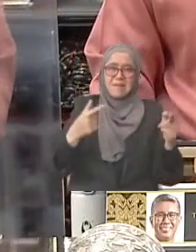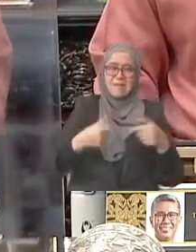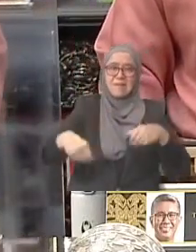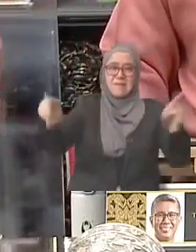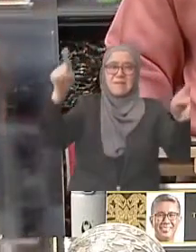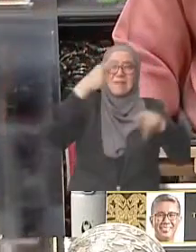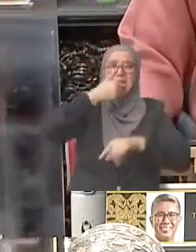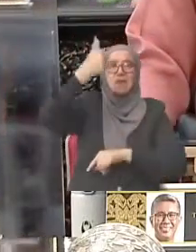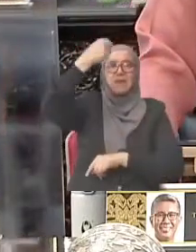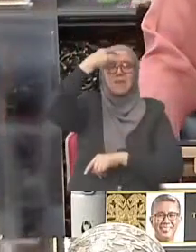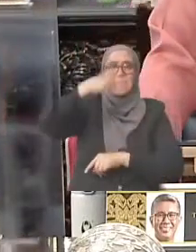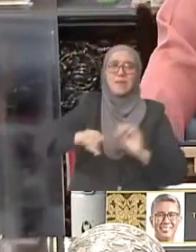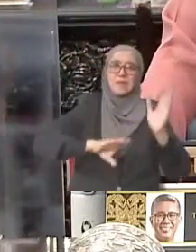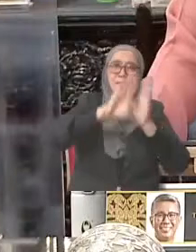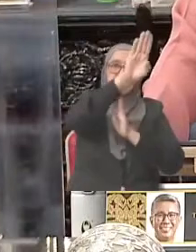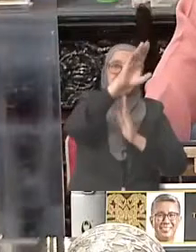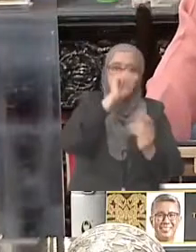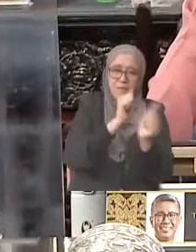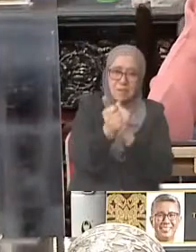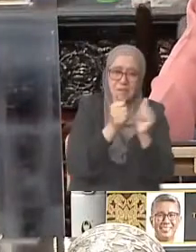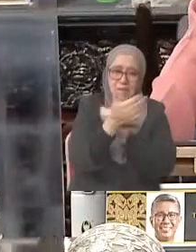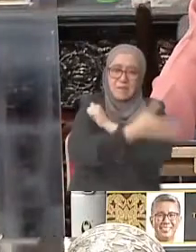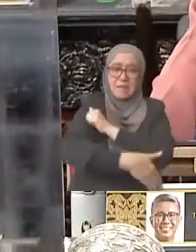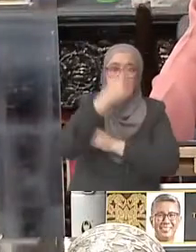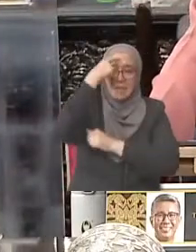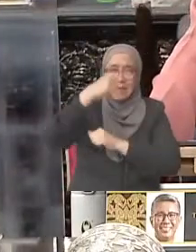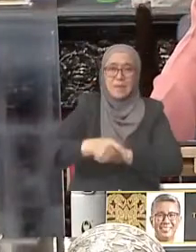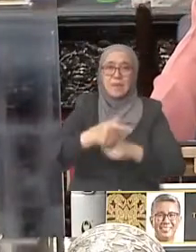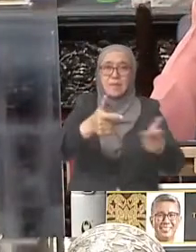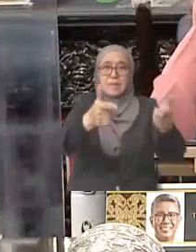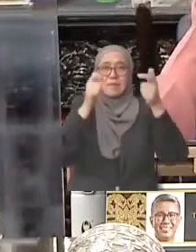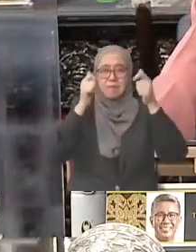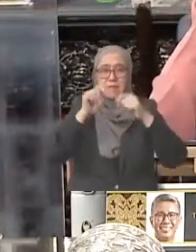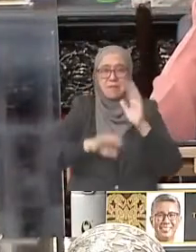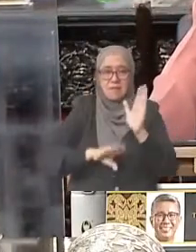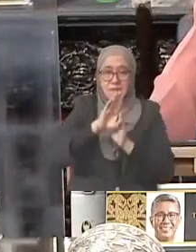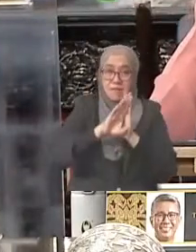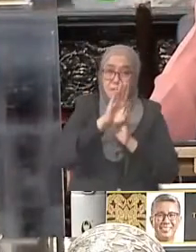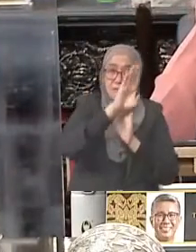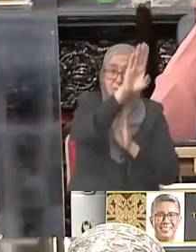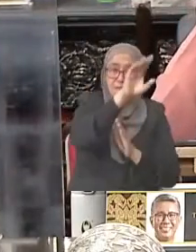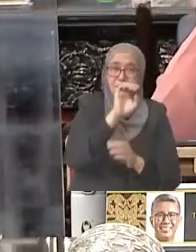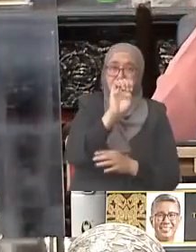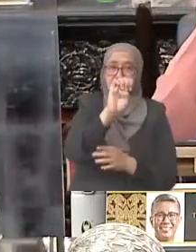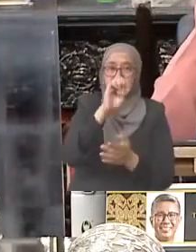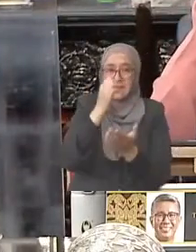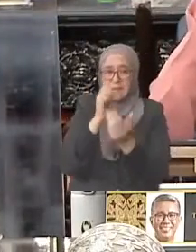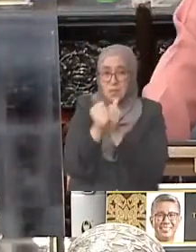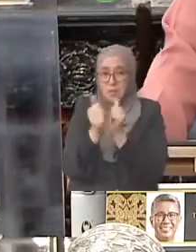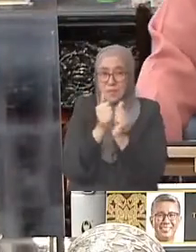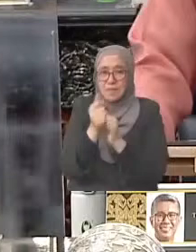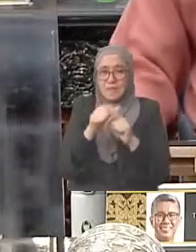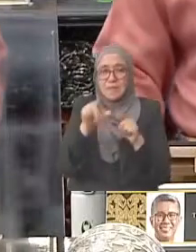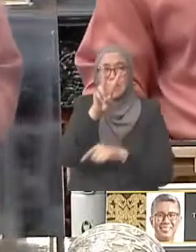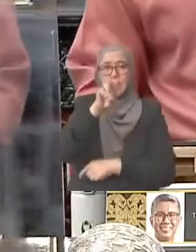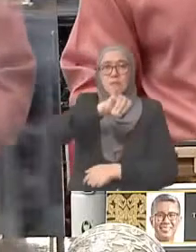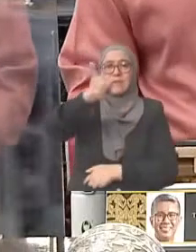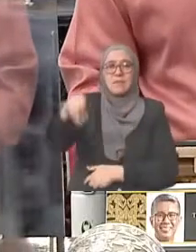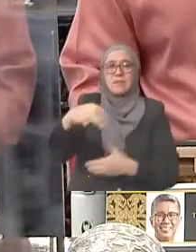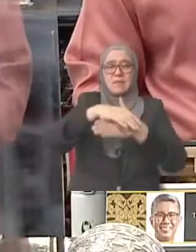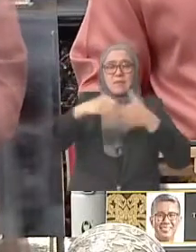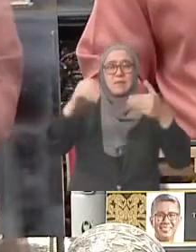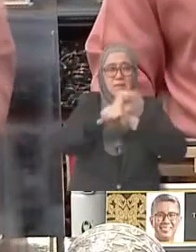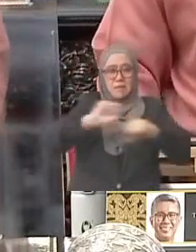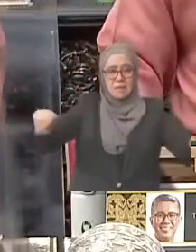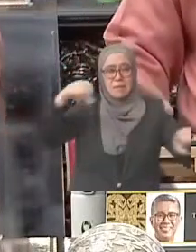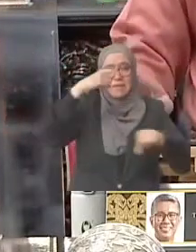pembangunan Sukanegara bagi merancangkan pun tumbuhan pertumbuhan isukan 20juta Ringgit disediakan